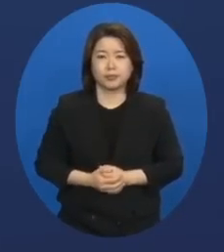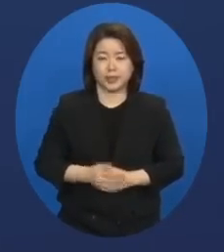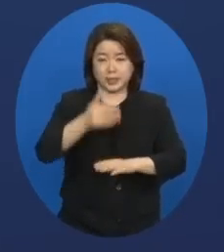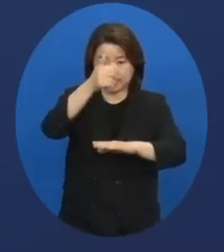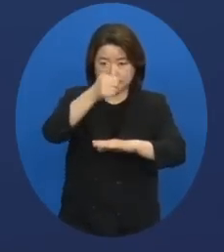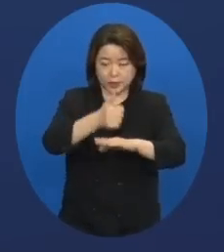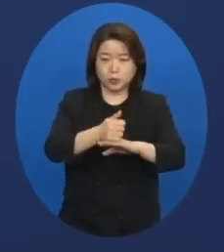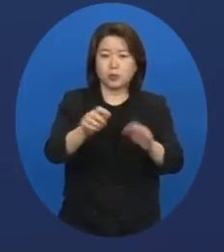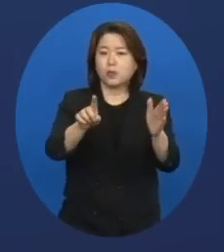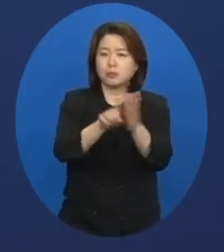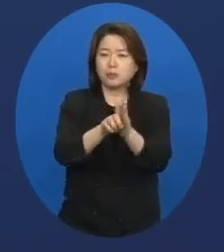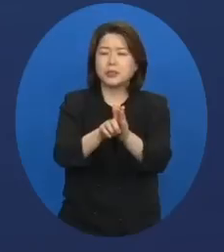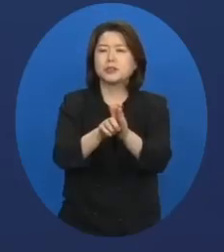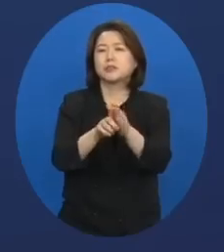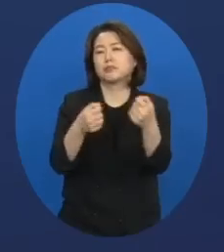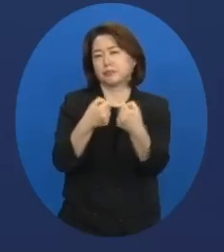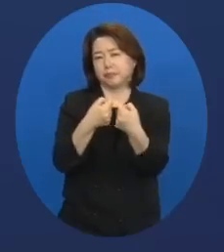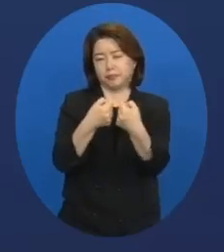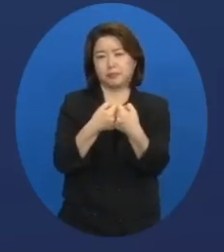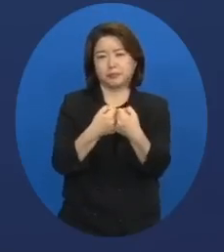결국은 믿음의 싸움입니다.